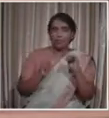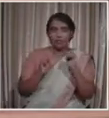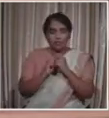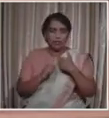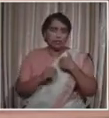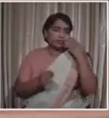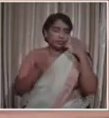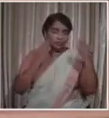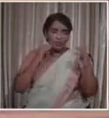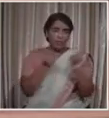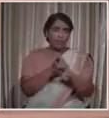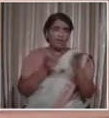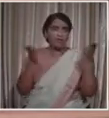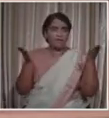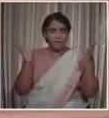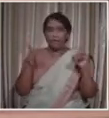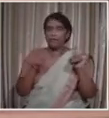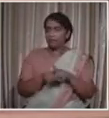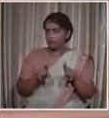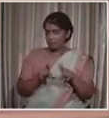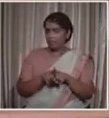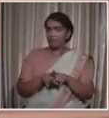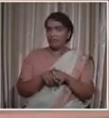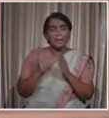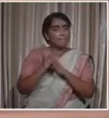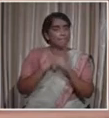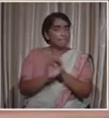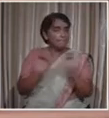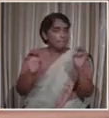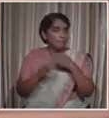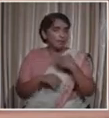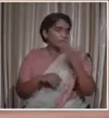அதனை மீடியாக்களிலே வருகிற செய்திகளை பார்க்கிற பொழுது மிக